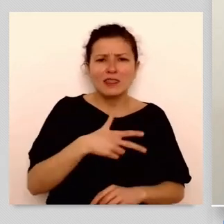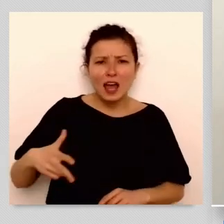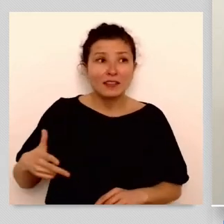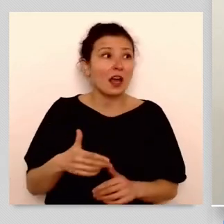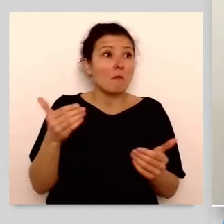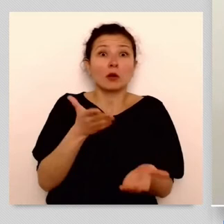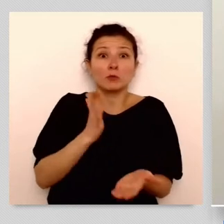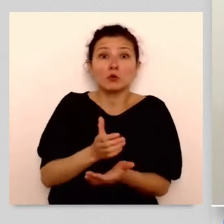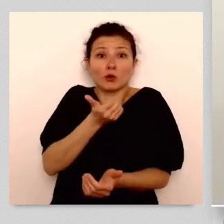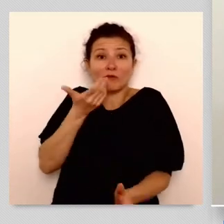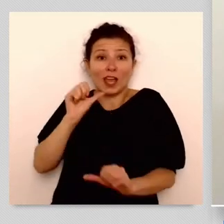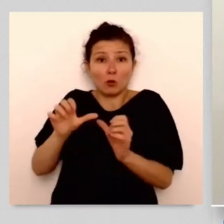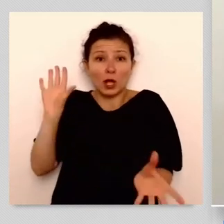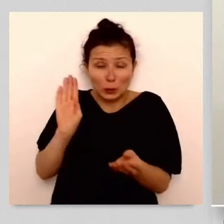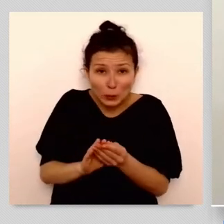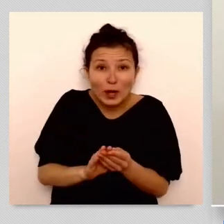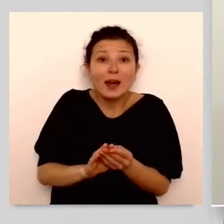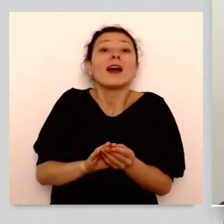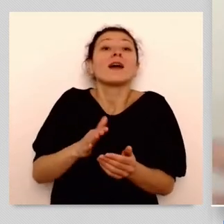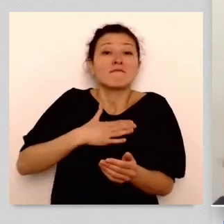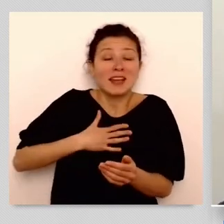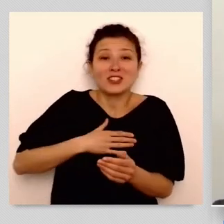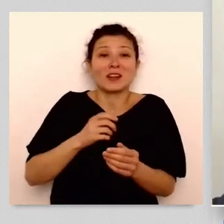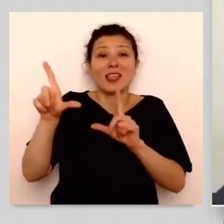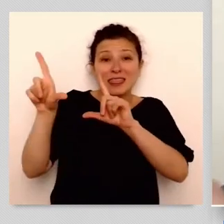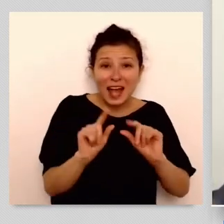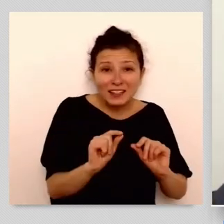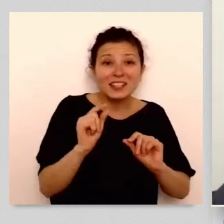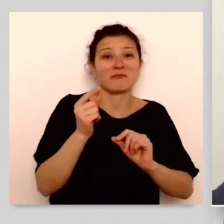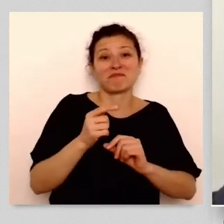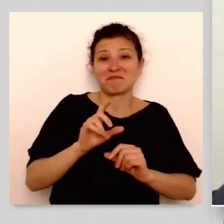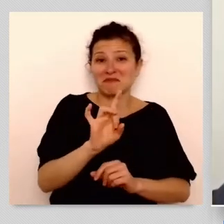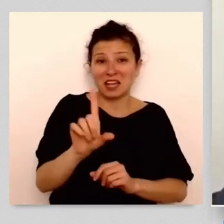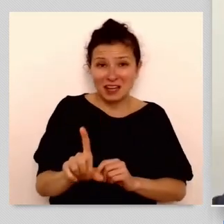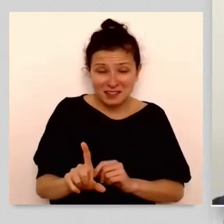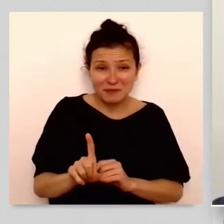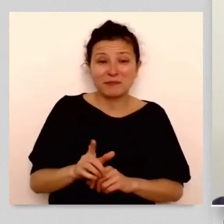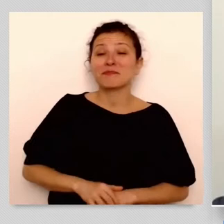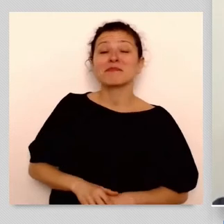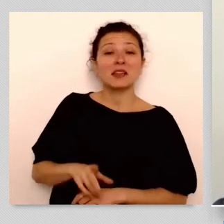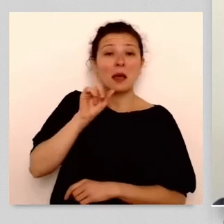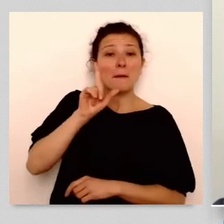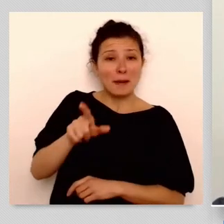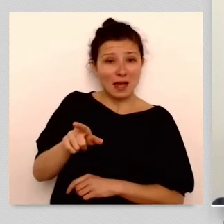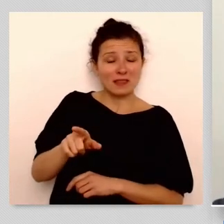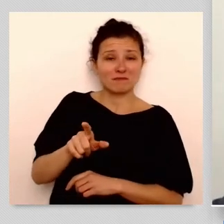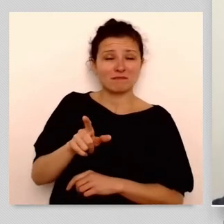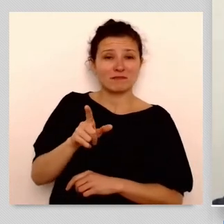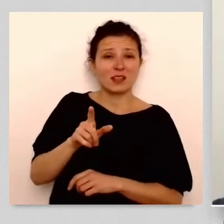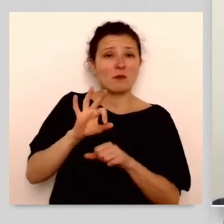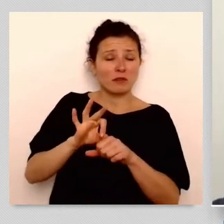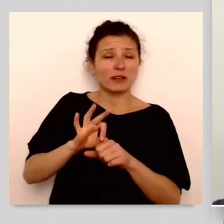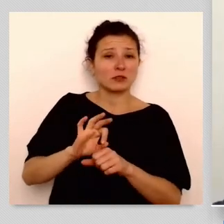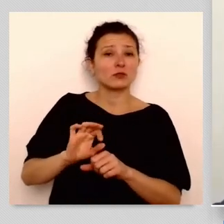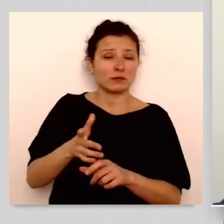lat mieć tani, konkurencyjny gaz, bo pan redaktor słusznie zdefiniował problem. To nie